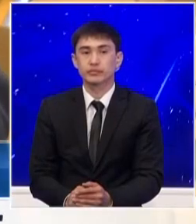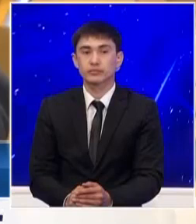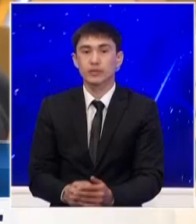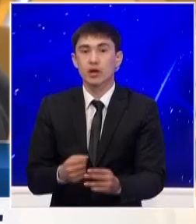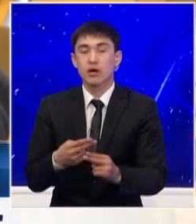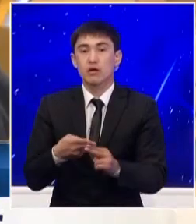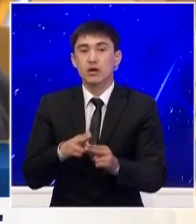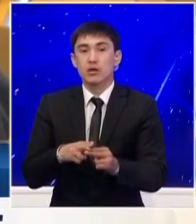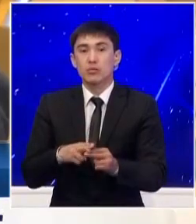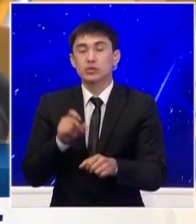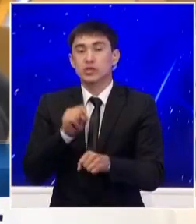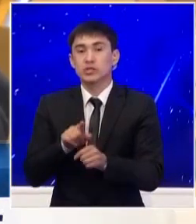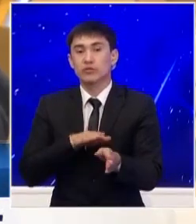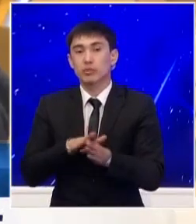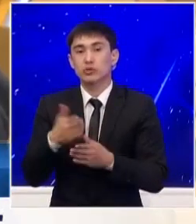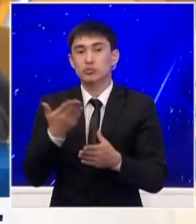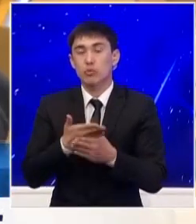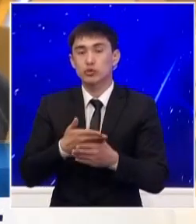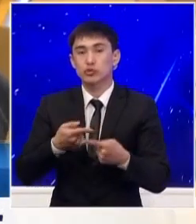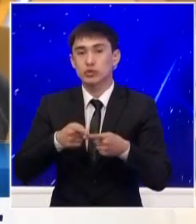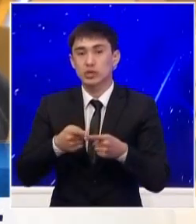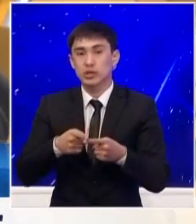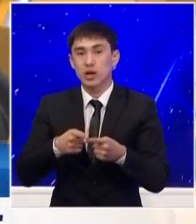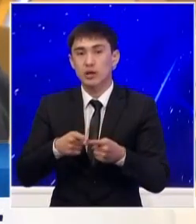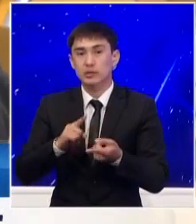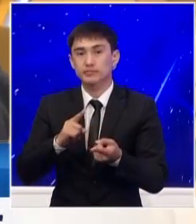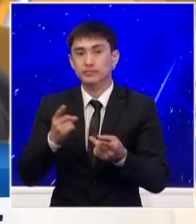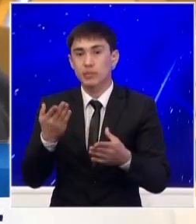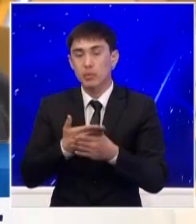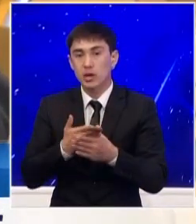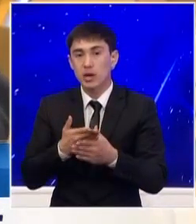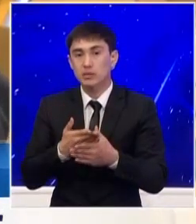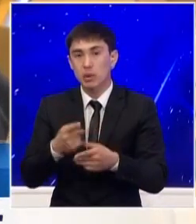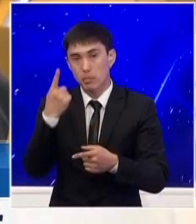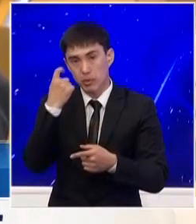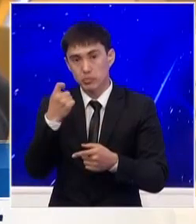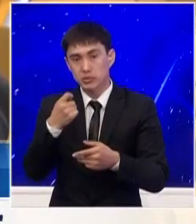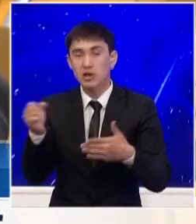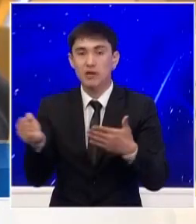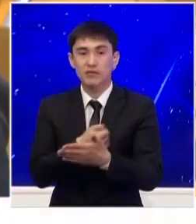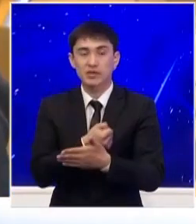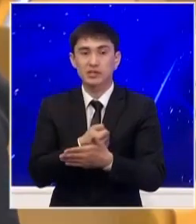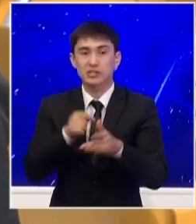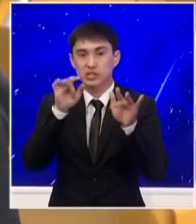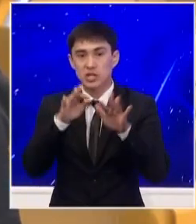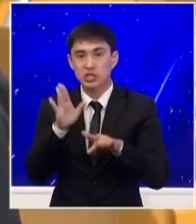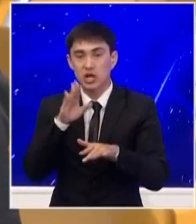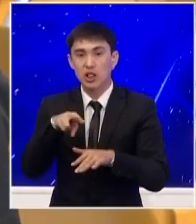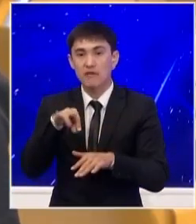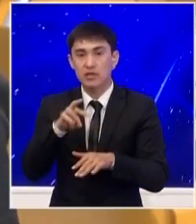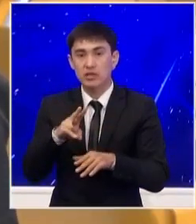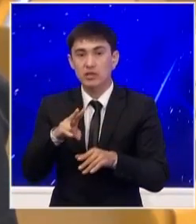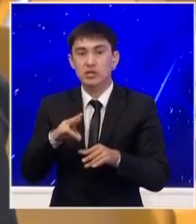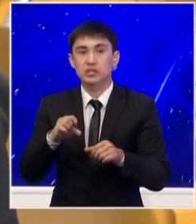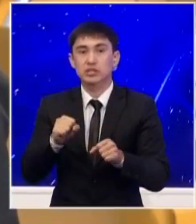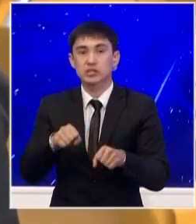В основном многие задачи выполняются с помощью техники. Она незаменима в работе по предупреждению и ликвидации последствий снежных лавин. Техника